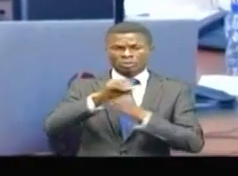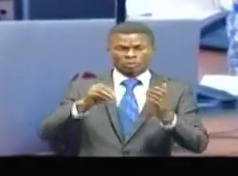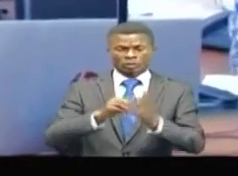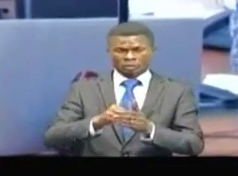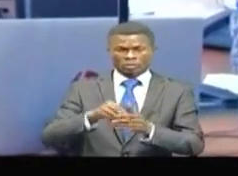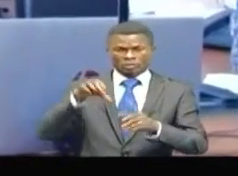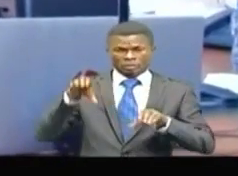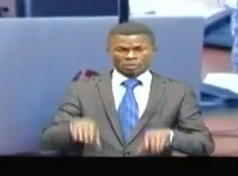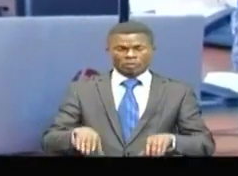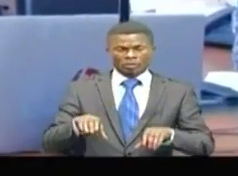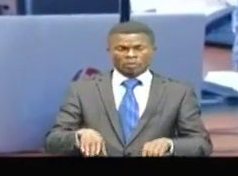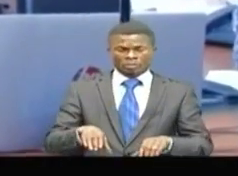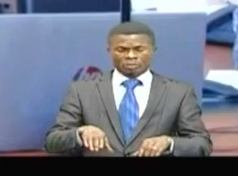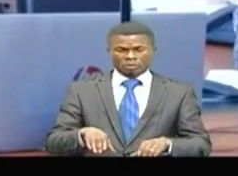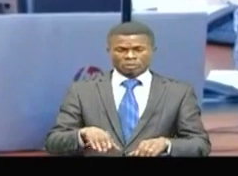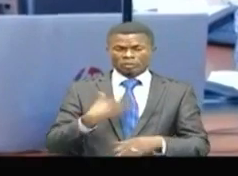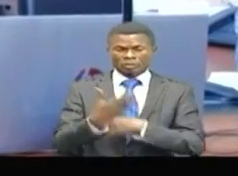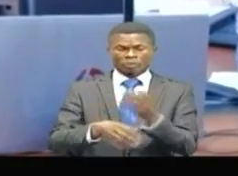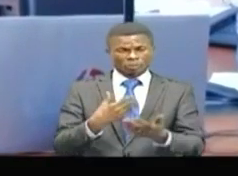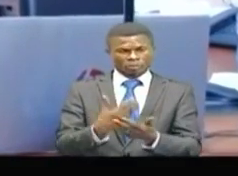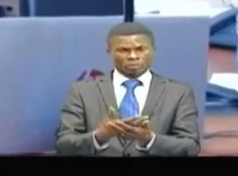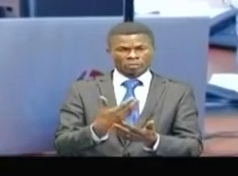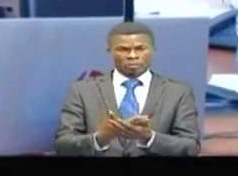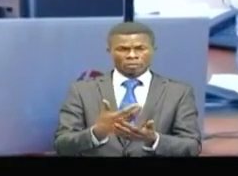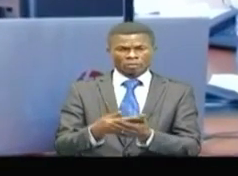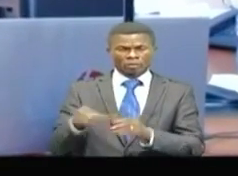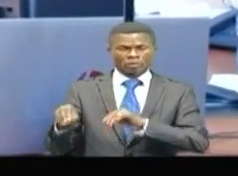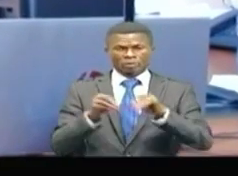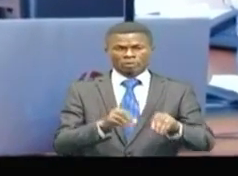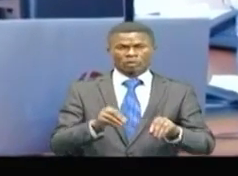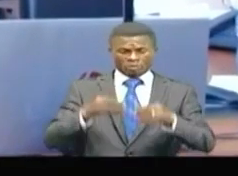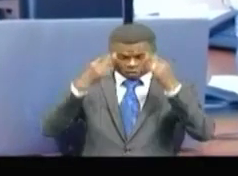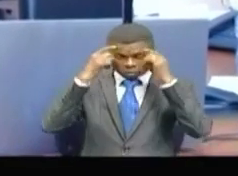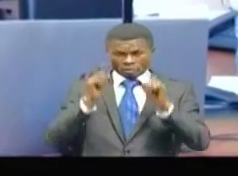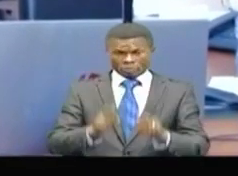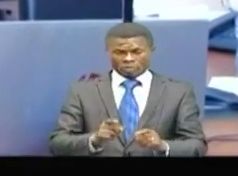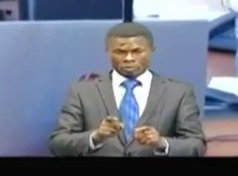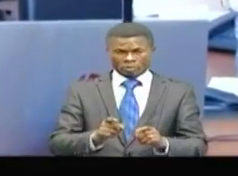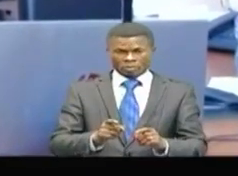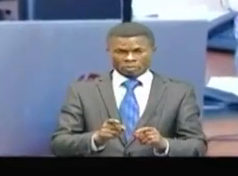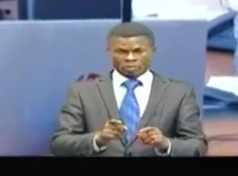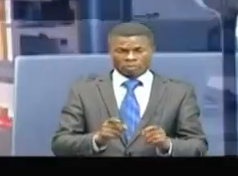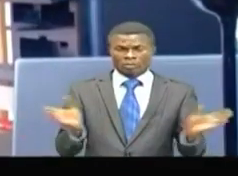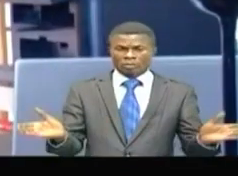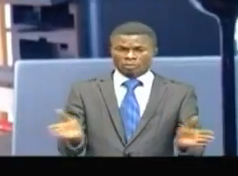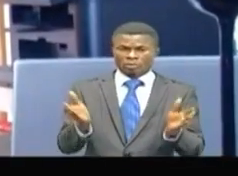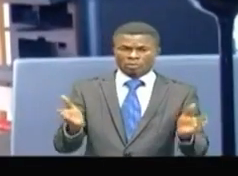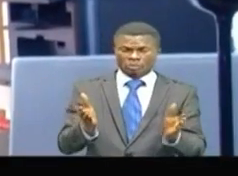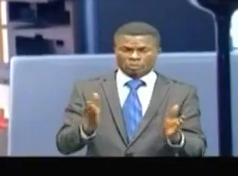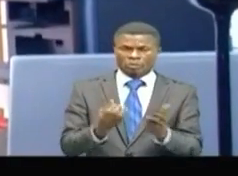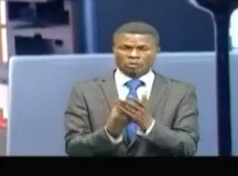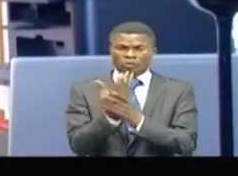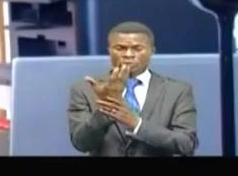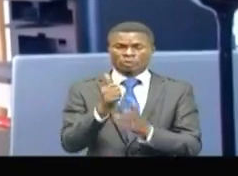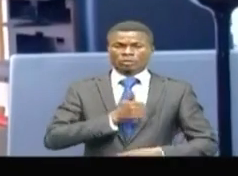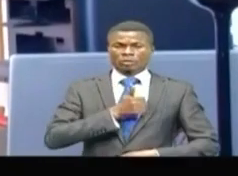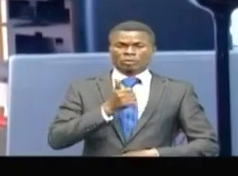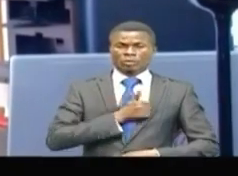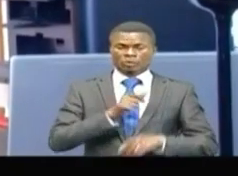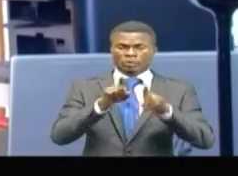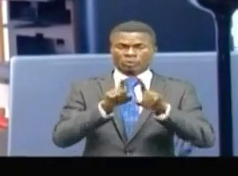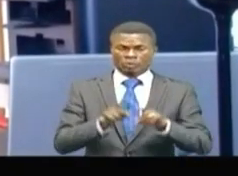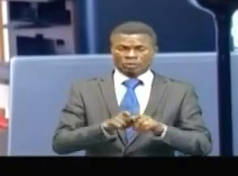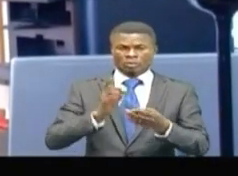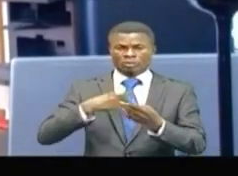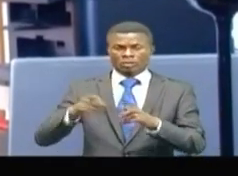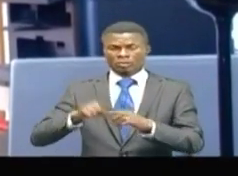Congo, l'accélération de la mise en œuvre des mesures visant à renforcer la production locale et la